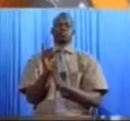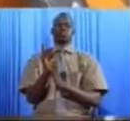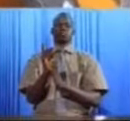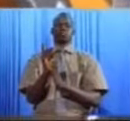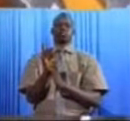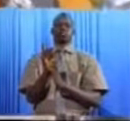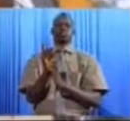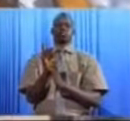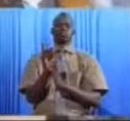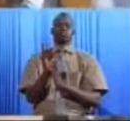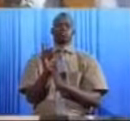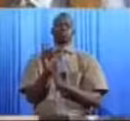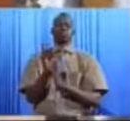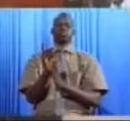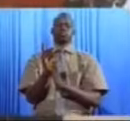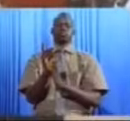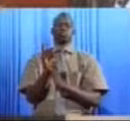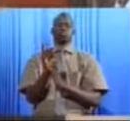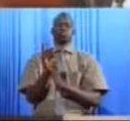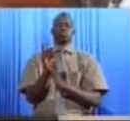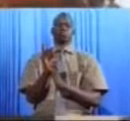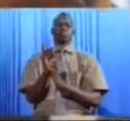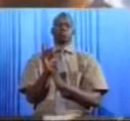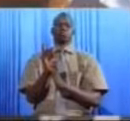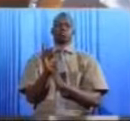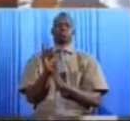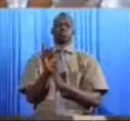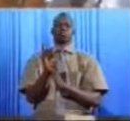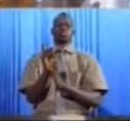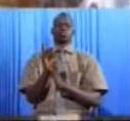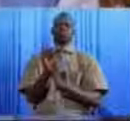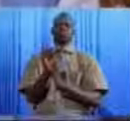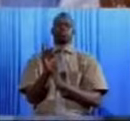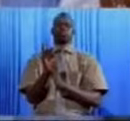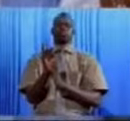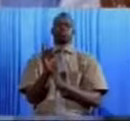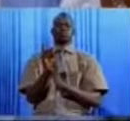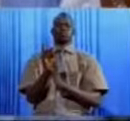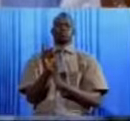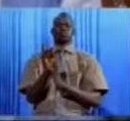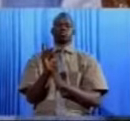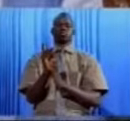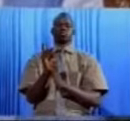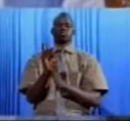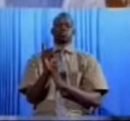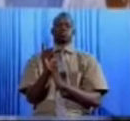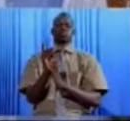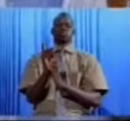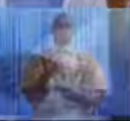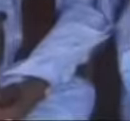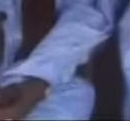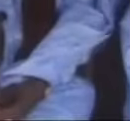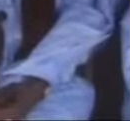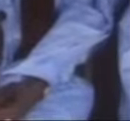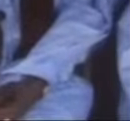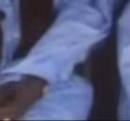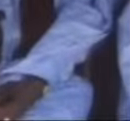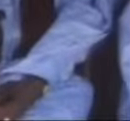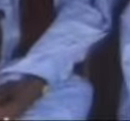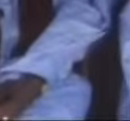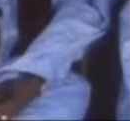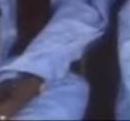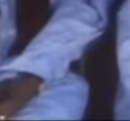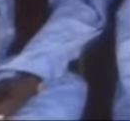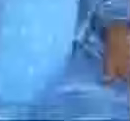amis du gong daba est officiellement installé dans ses fonctions de maire de la commune rurale de koudougou c'est dans la